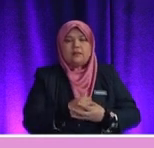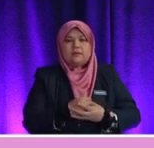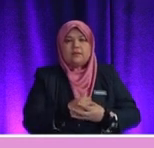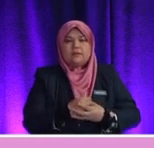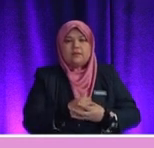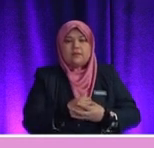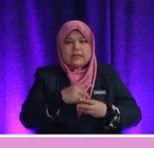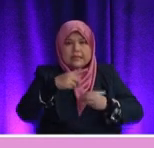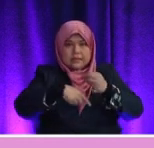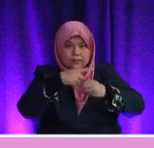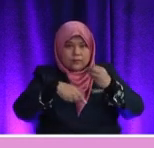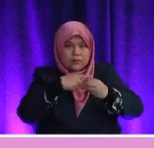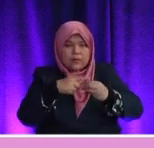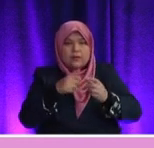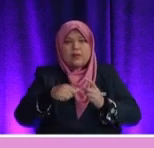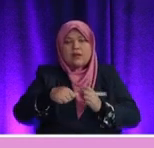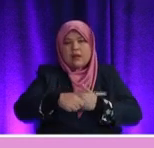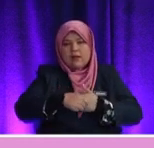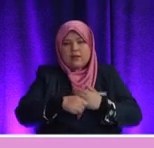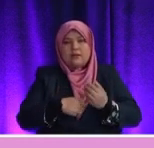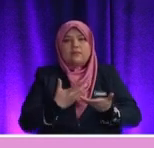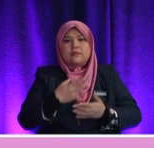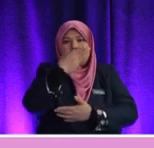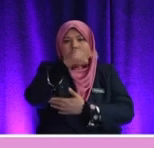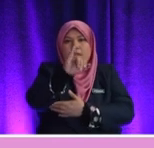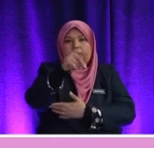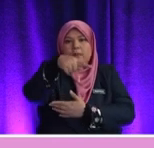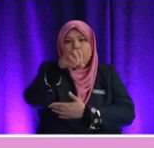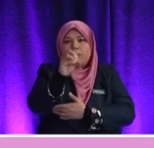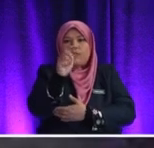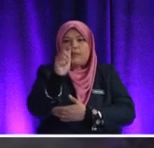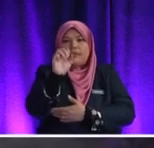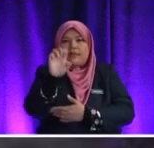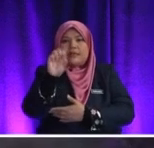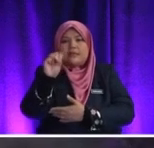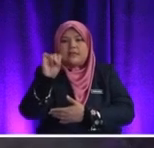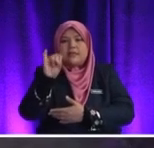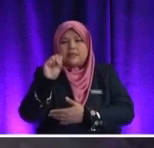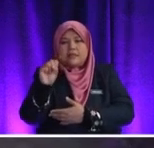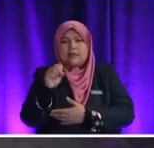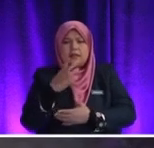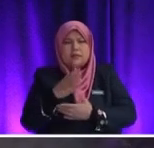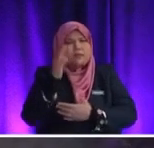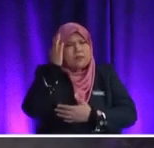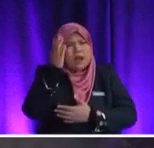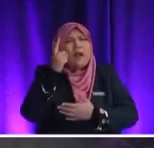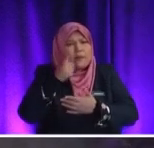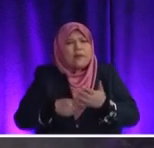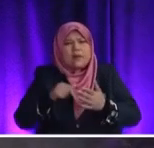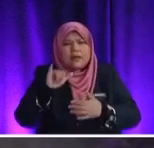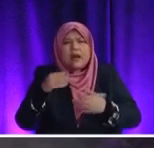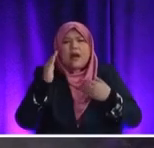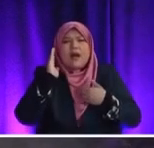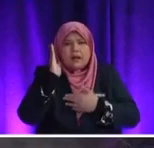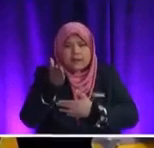yang dikatakan heboh sini sound dia bagaikan keputusan awal ataupun apa yang kita jangka gua betul itu